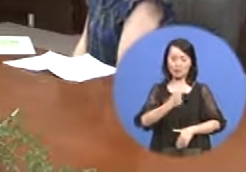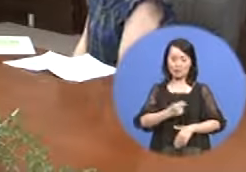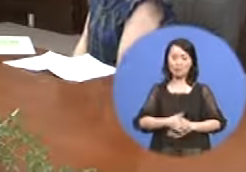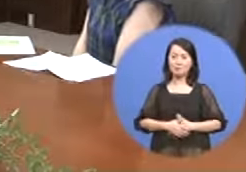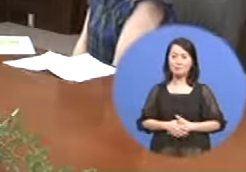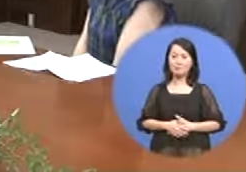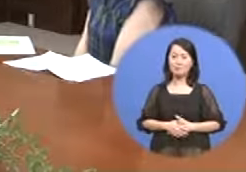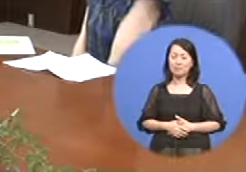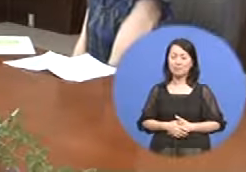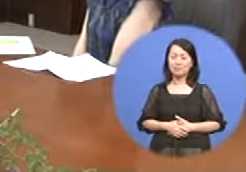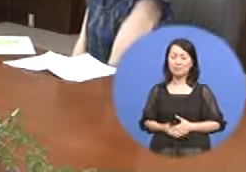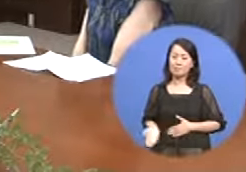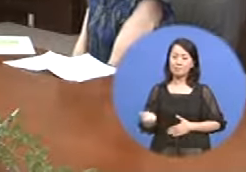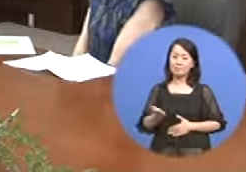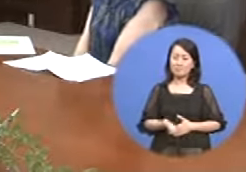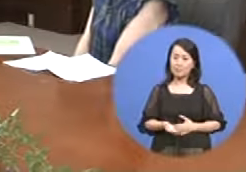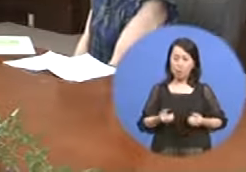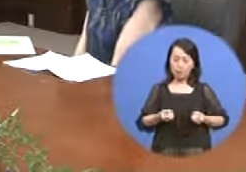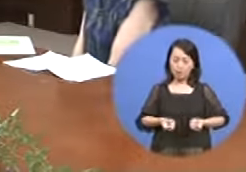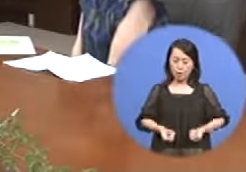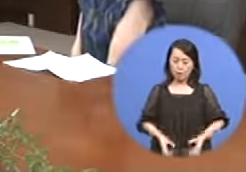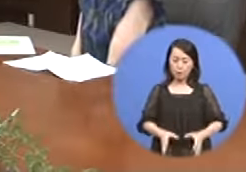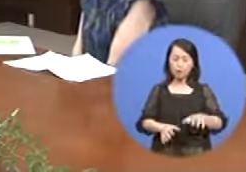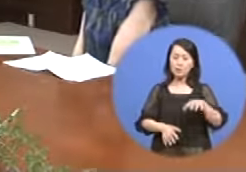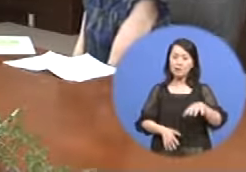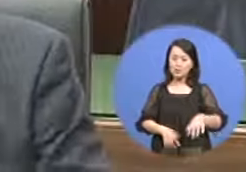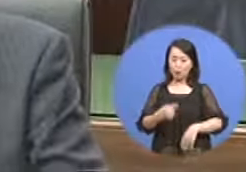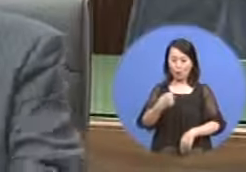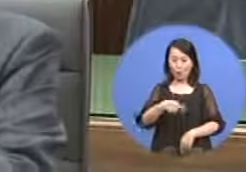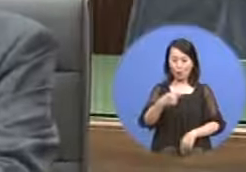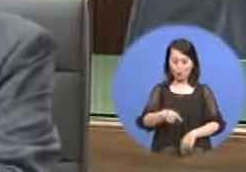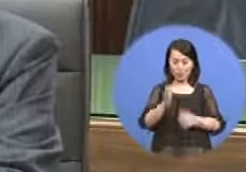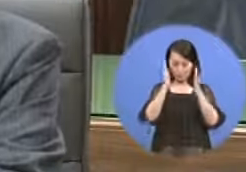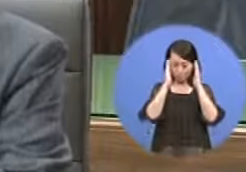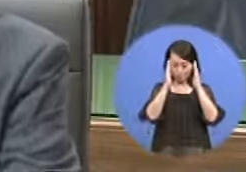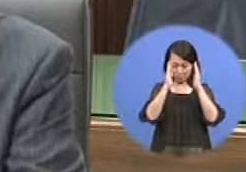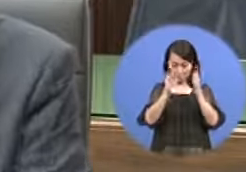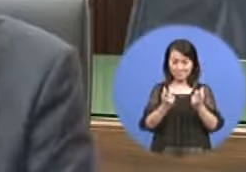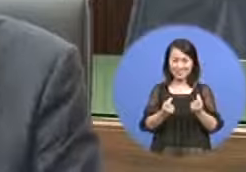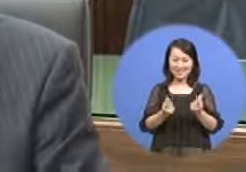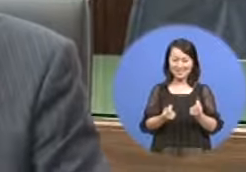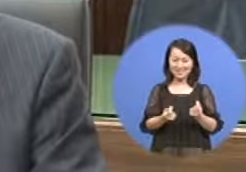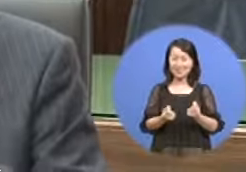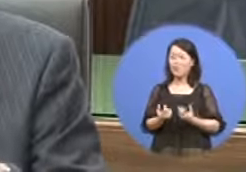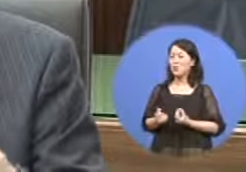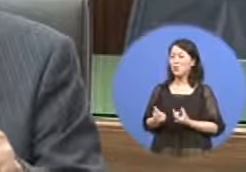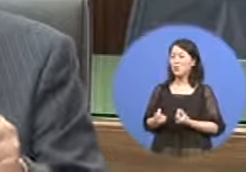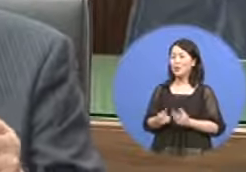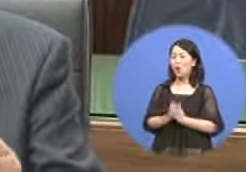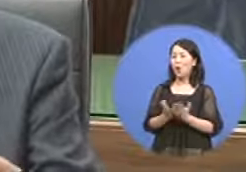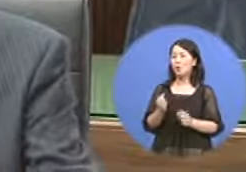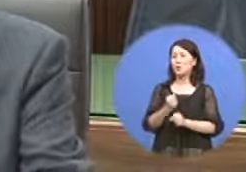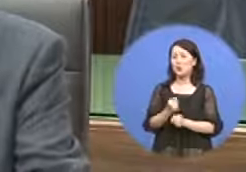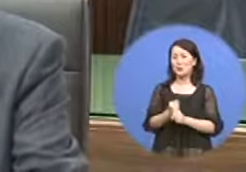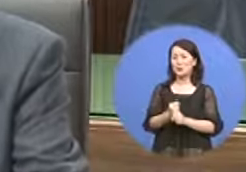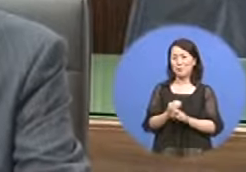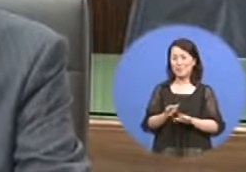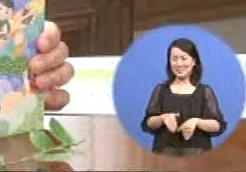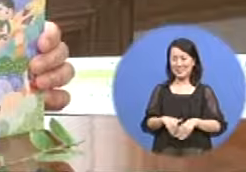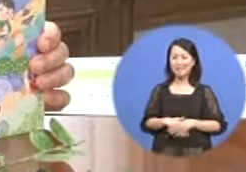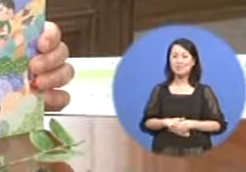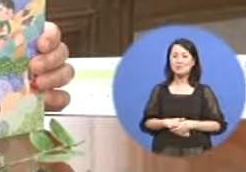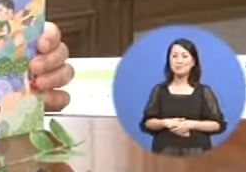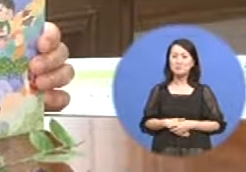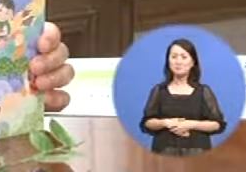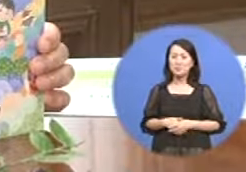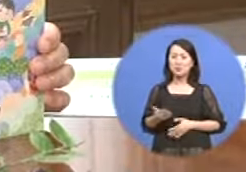は郷土教育にも大変力を入れていらっしゃいますよね、 はい、実はこれまた教科書を作ったんですね 和歌山何でも長です、 はい、